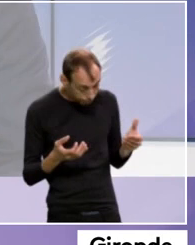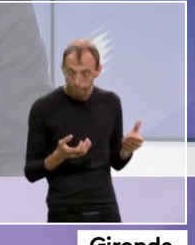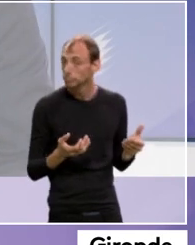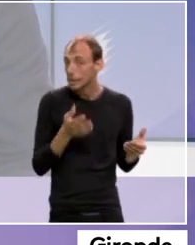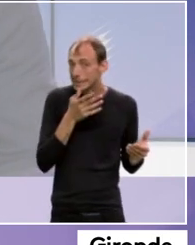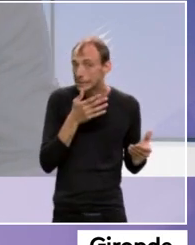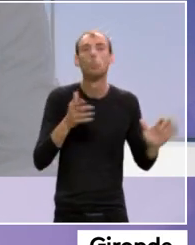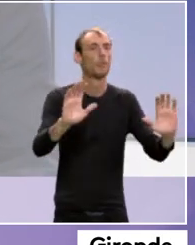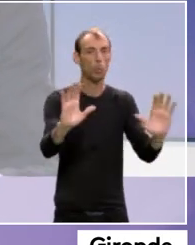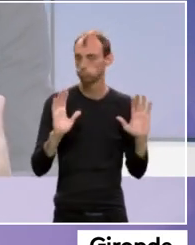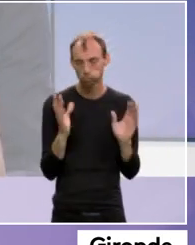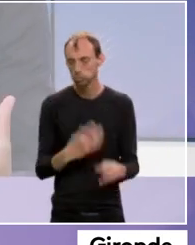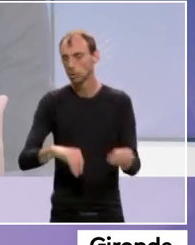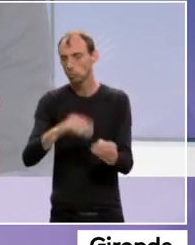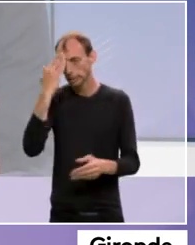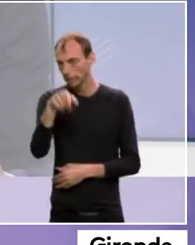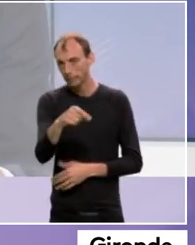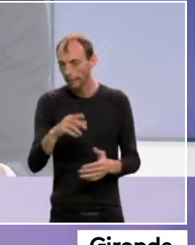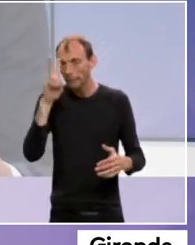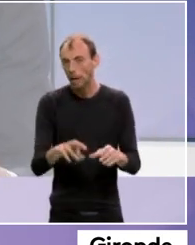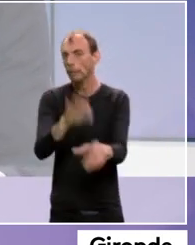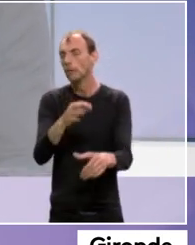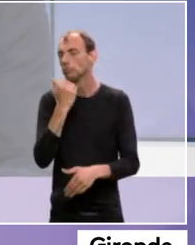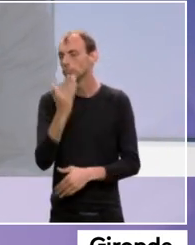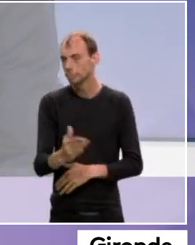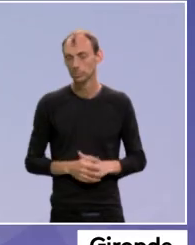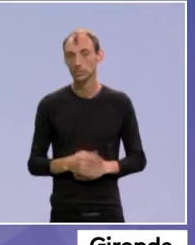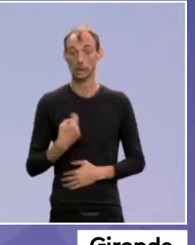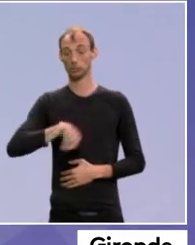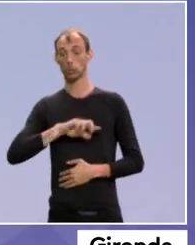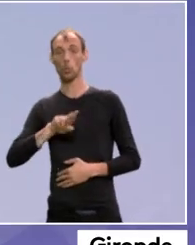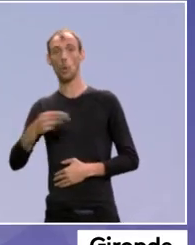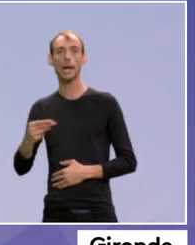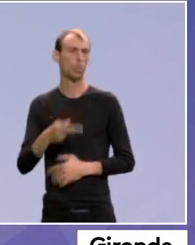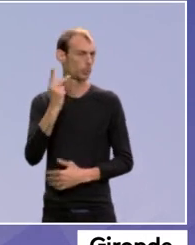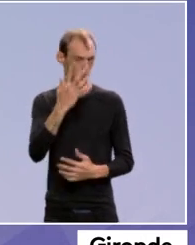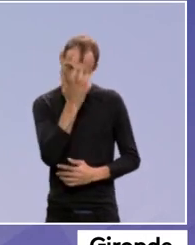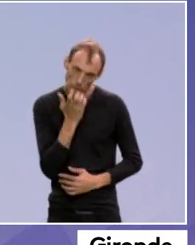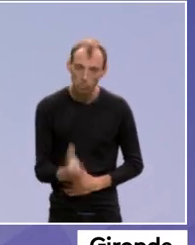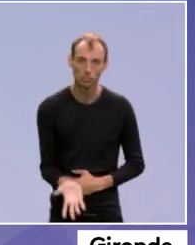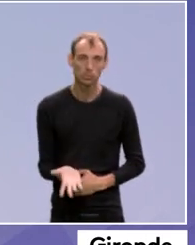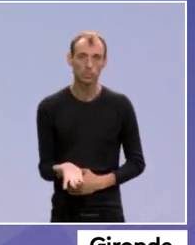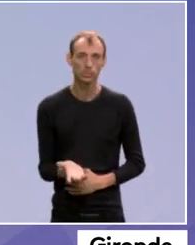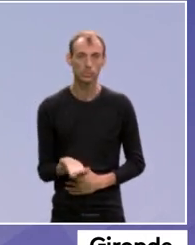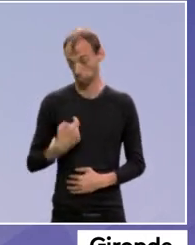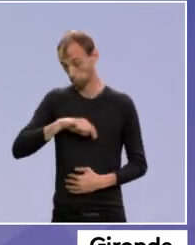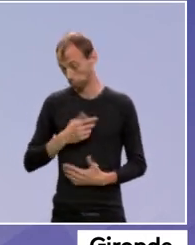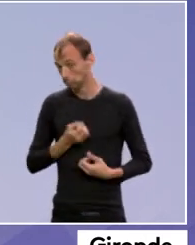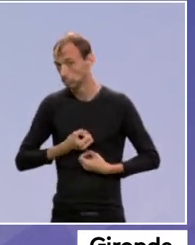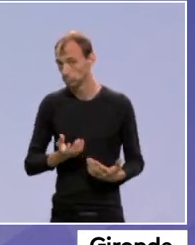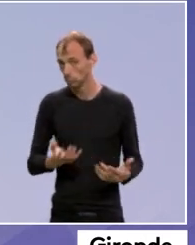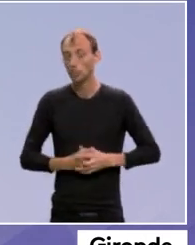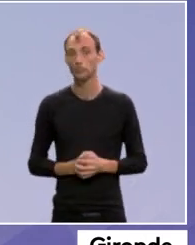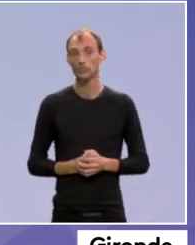c'est totalement irréalisable et vous le savez très bien nous on est quand même beaucoup plus sérieux au rassemblement national nous disons que il faut une opposition forte